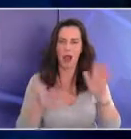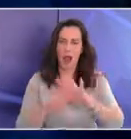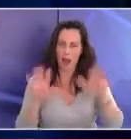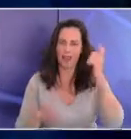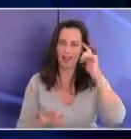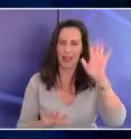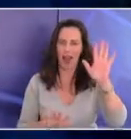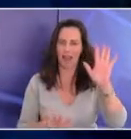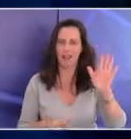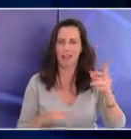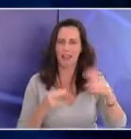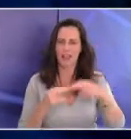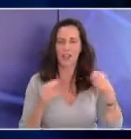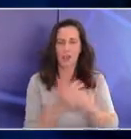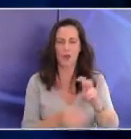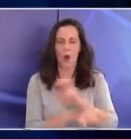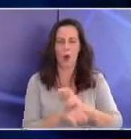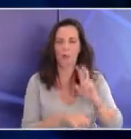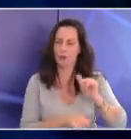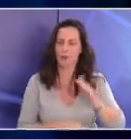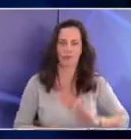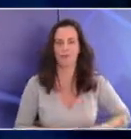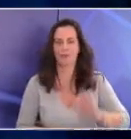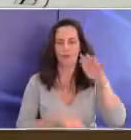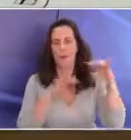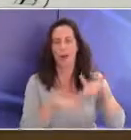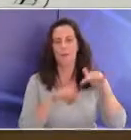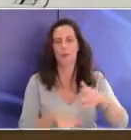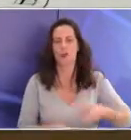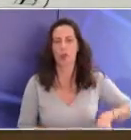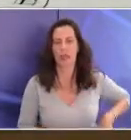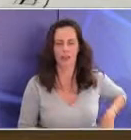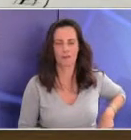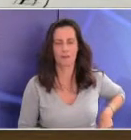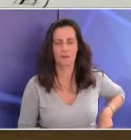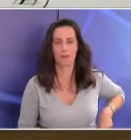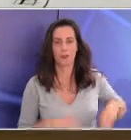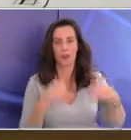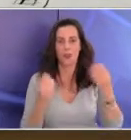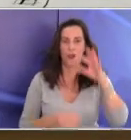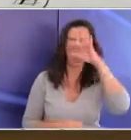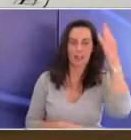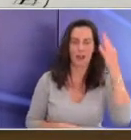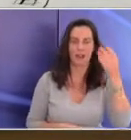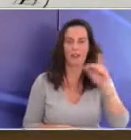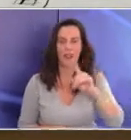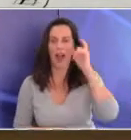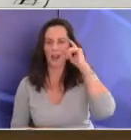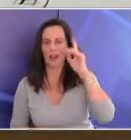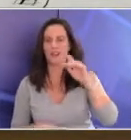תדאג. לקראת סוף העונה תמיד יש המראה, ותמיד הרבה יותר באים, ו... טוב, מזל שאתם לא בחיפה. הכל יהיה מלא, אל